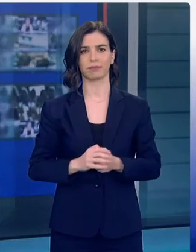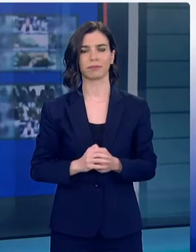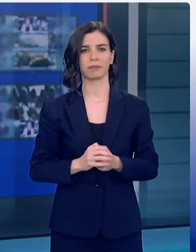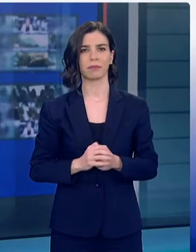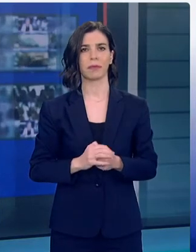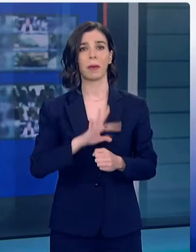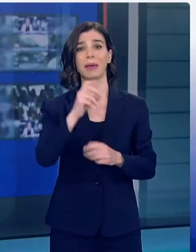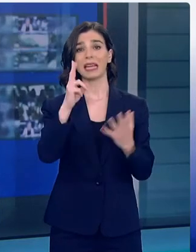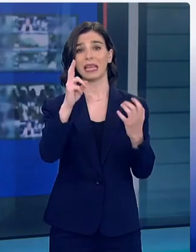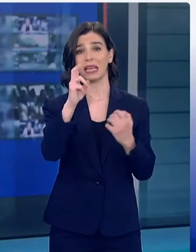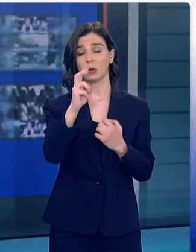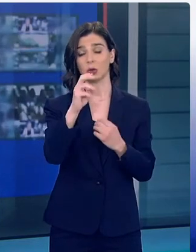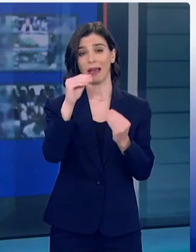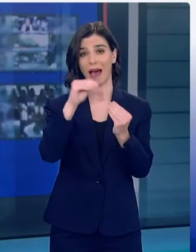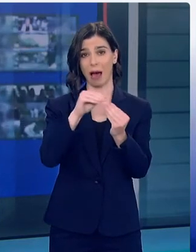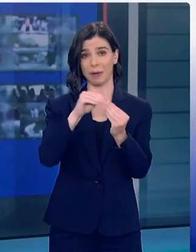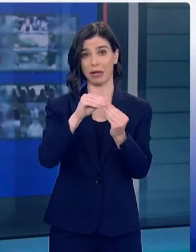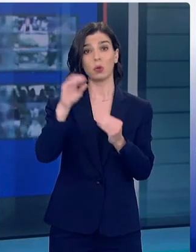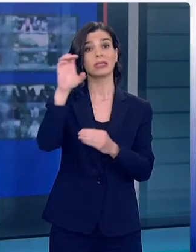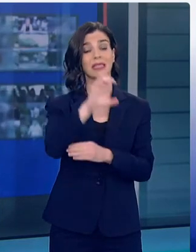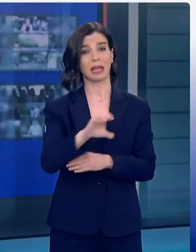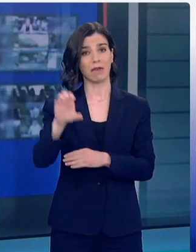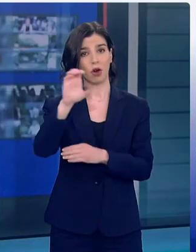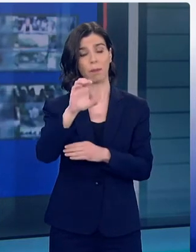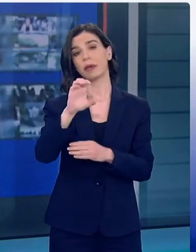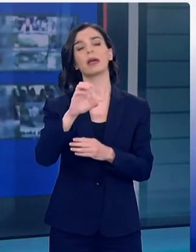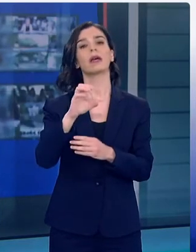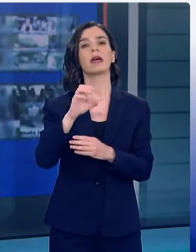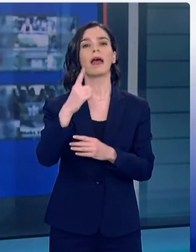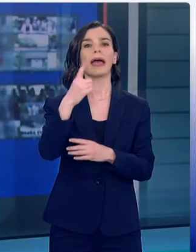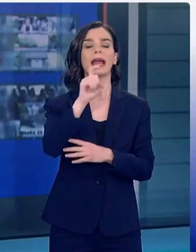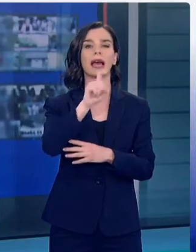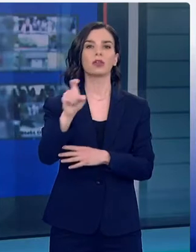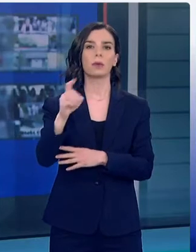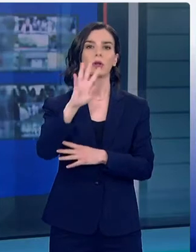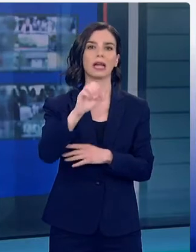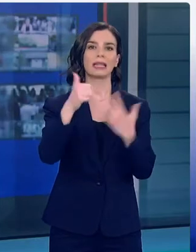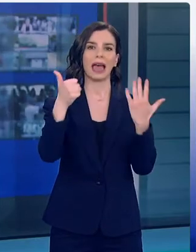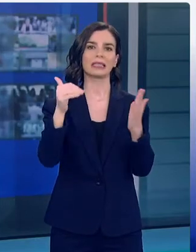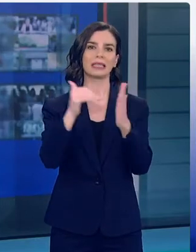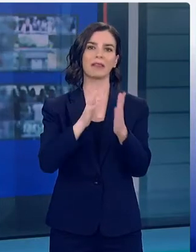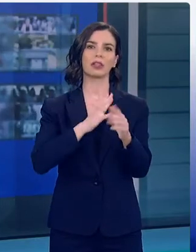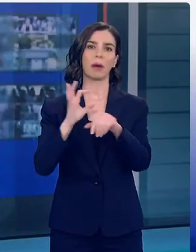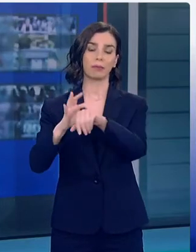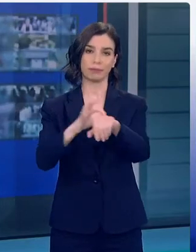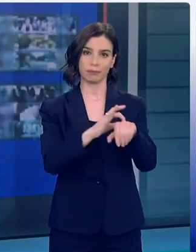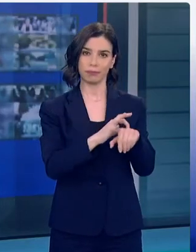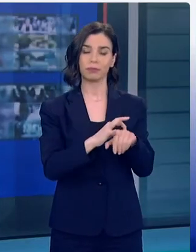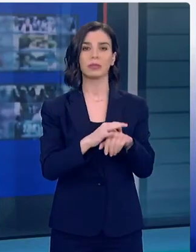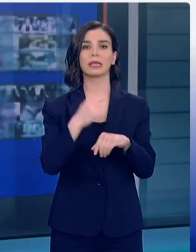Έως τις 20 Απριλίου στην Ευρώπη έχουν καταγραφεί περισσότερα από 1.046.000 κρούσματα